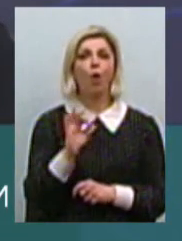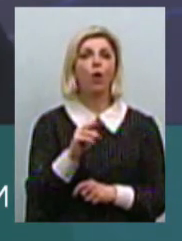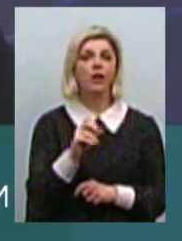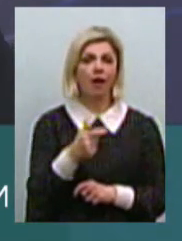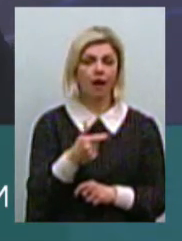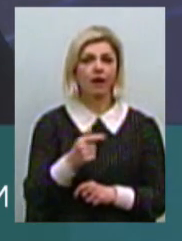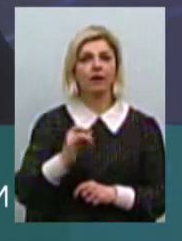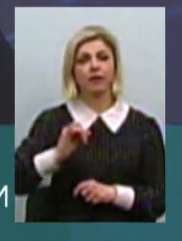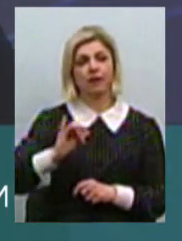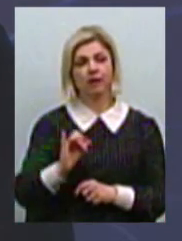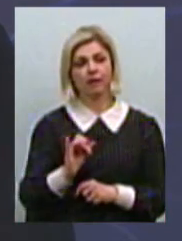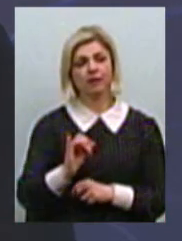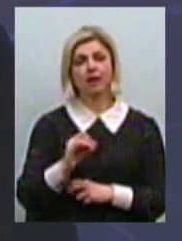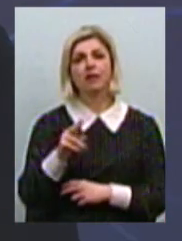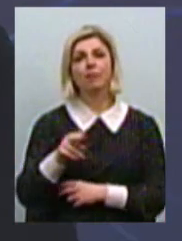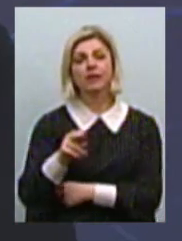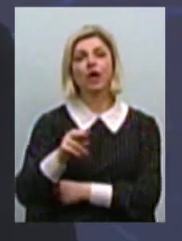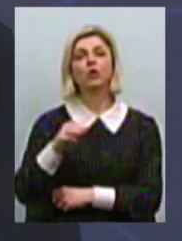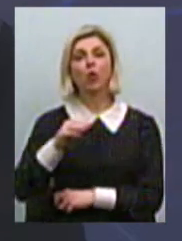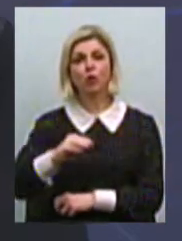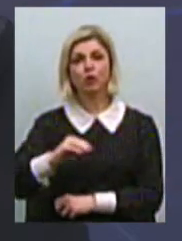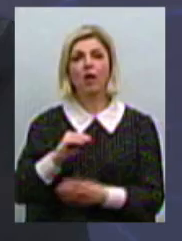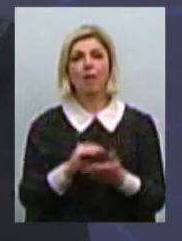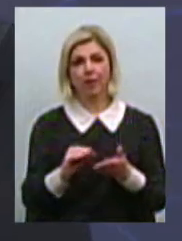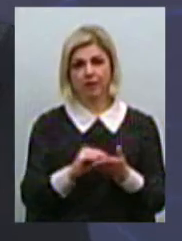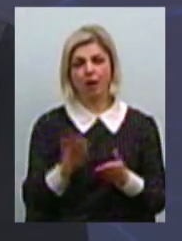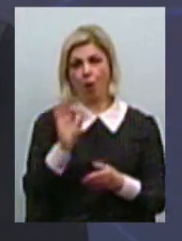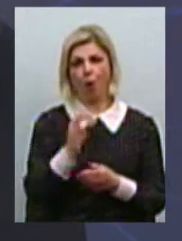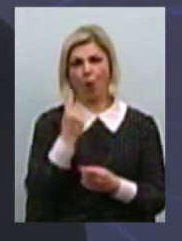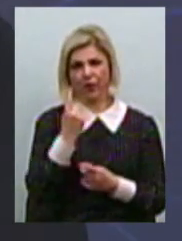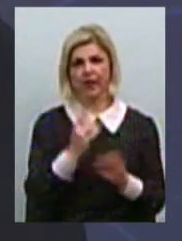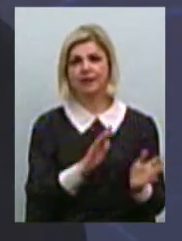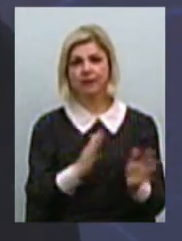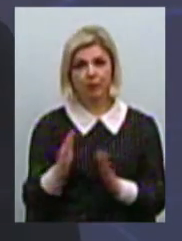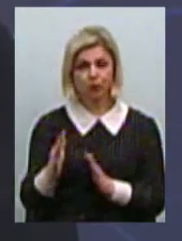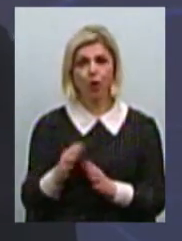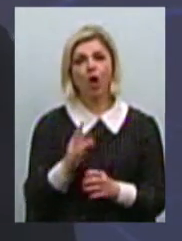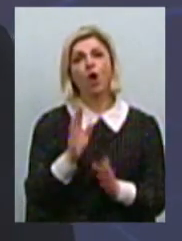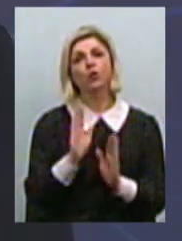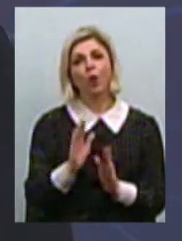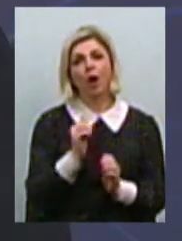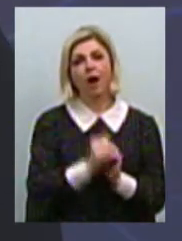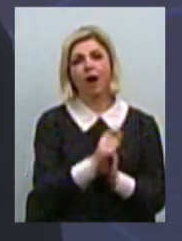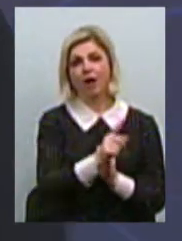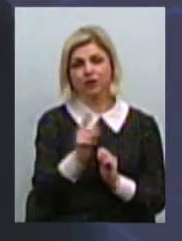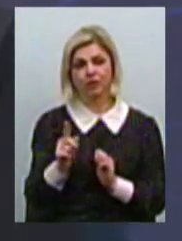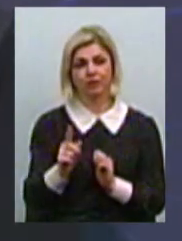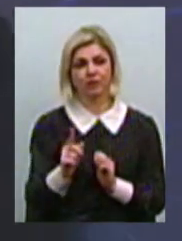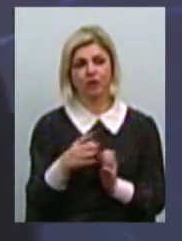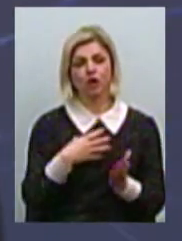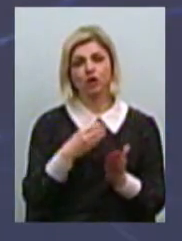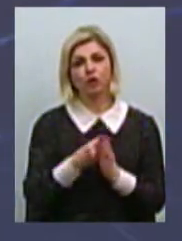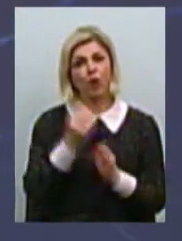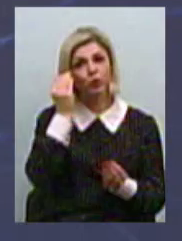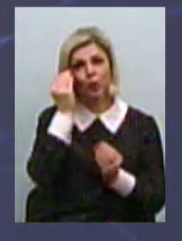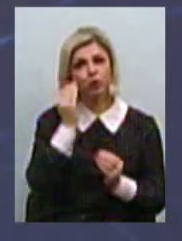і Дмитро Тьосов, вони писали про один і той самий епізод, тільки кожен, ну, скажімо так, не то, що з своєї точки